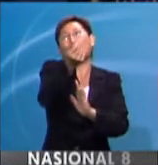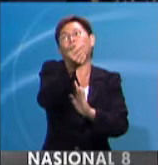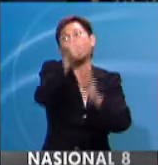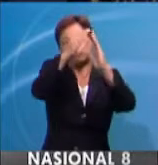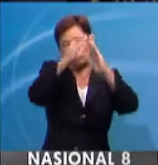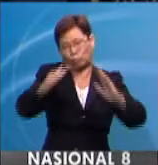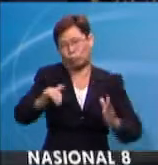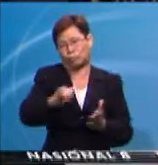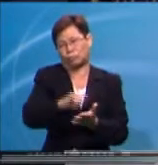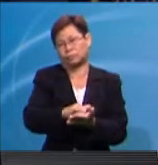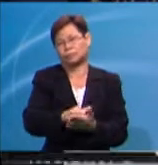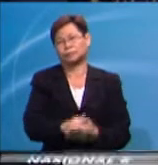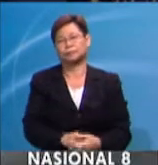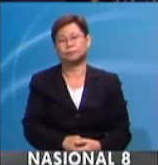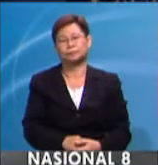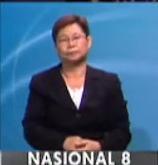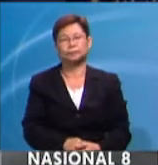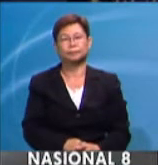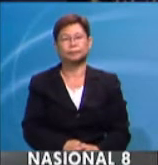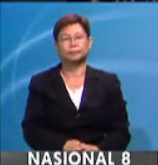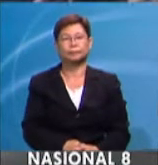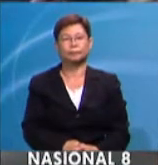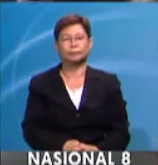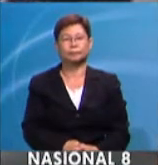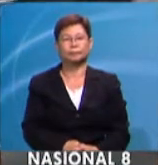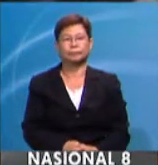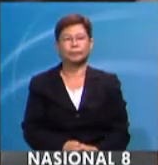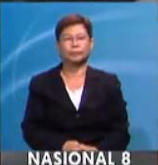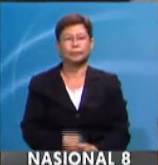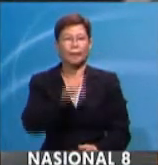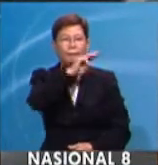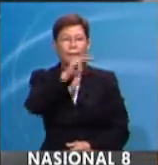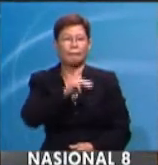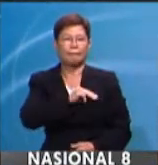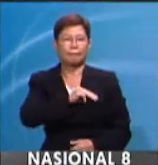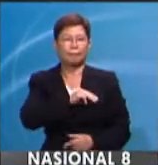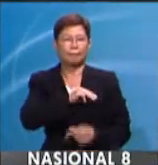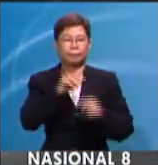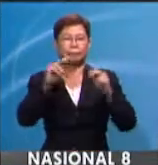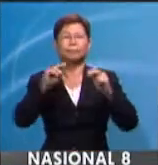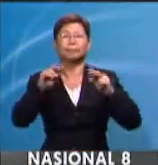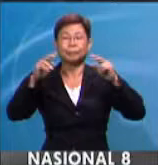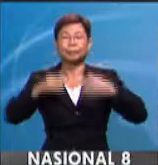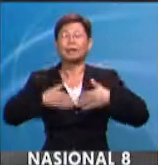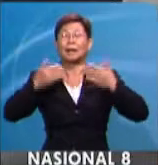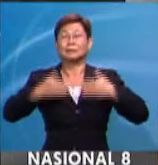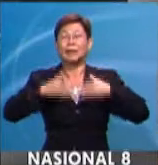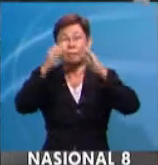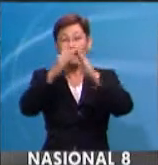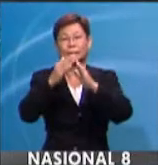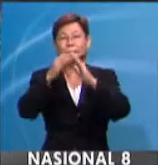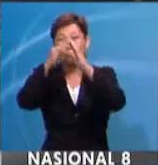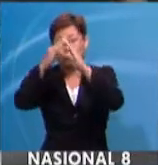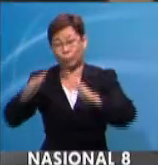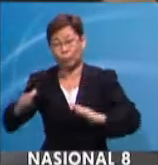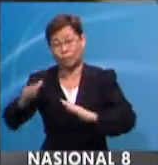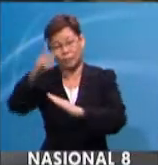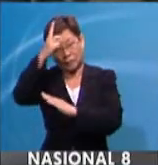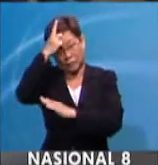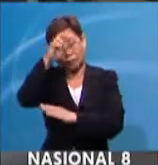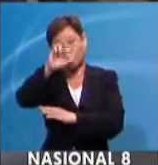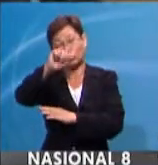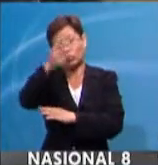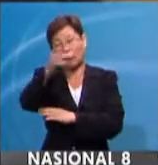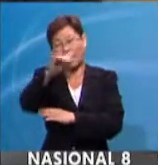aset yang dimiliki Hai menteri kesejahteraan Bandar Perumahan dan kerajaan tepat anda tuh Abdul